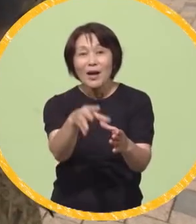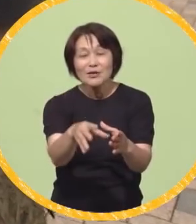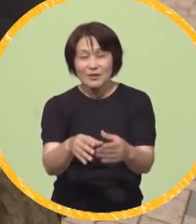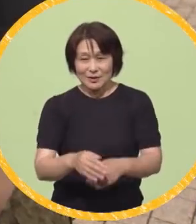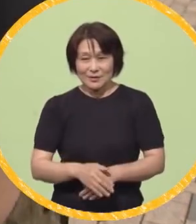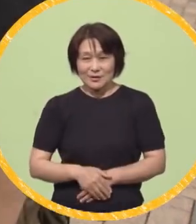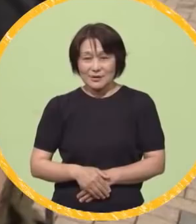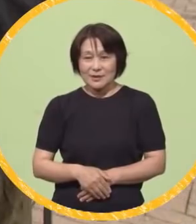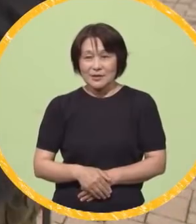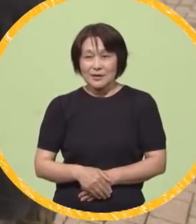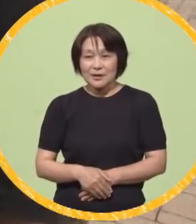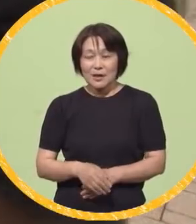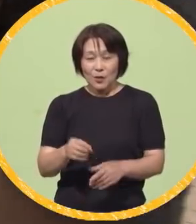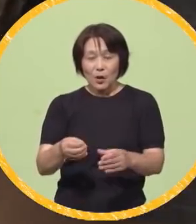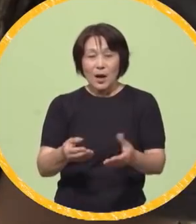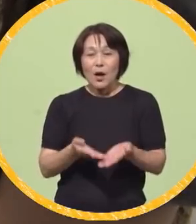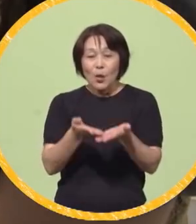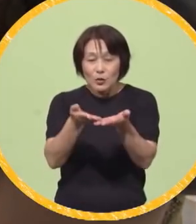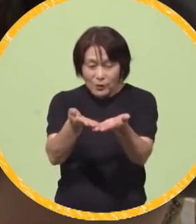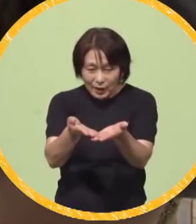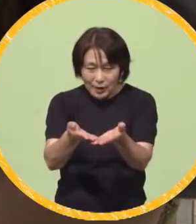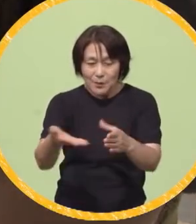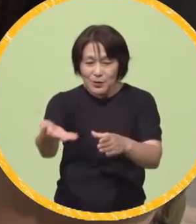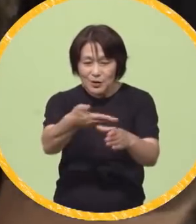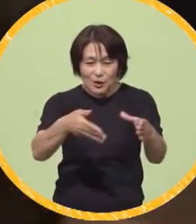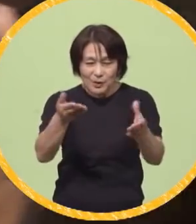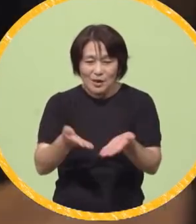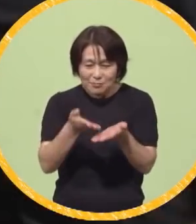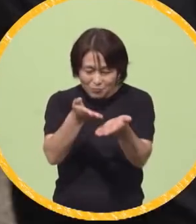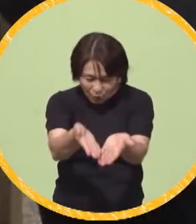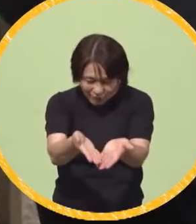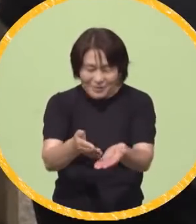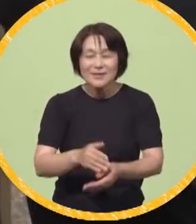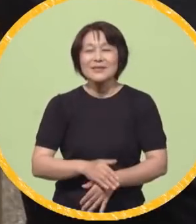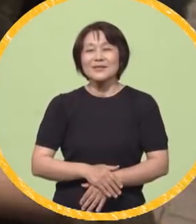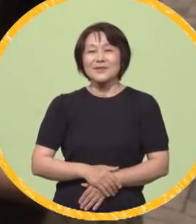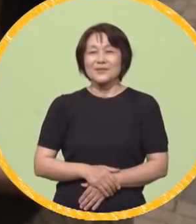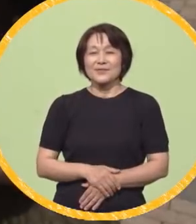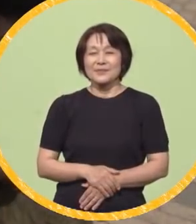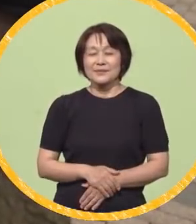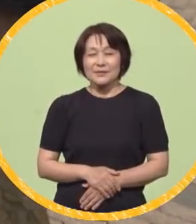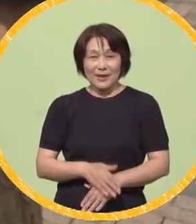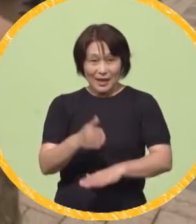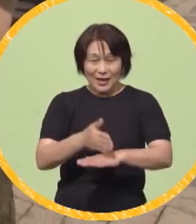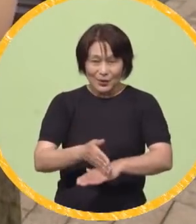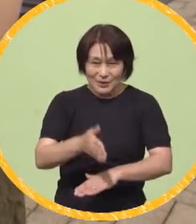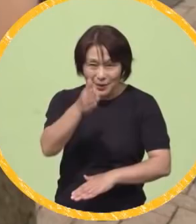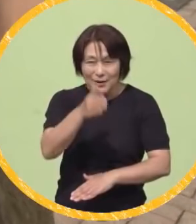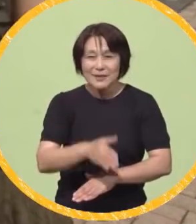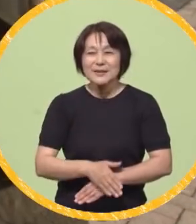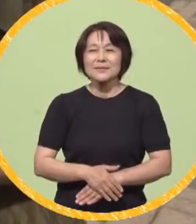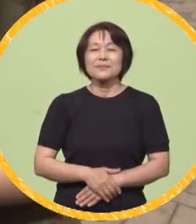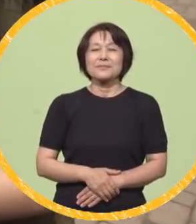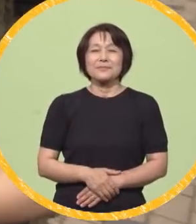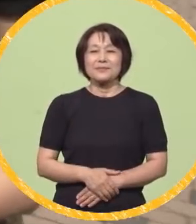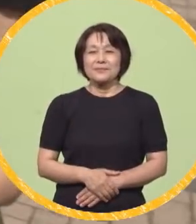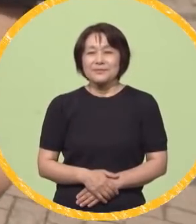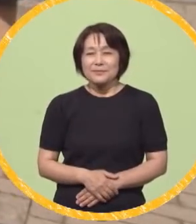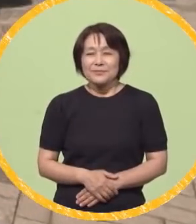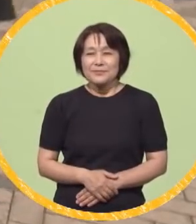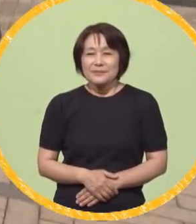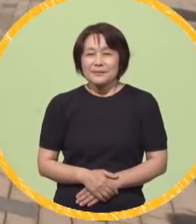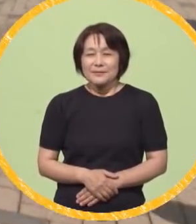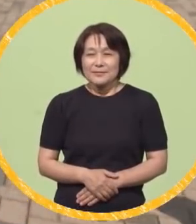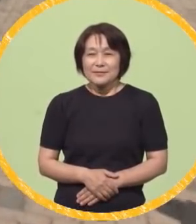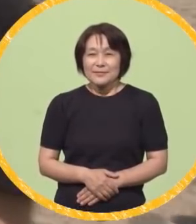後あのお供えするのに使うんですか。 はい、湖で、はい、 湖、 はい、 ありがとうございます。だそうです。し